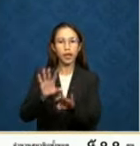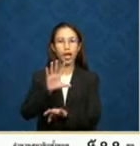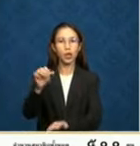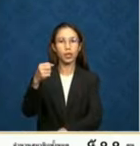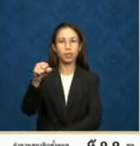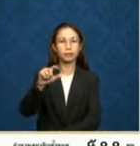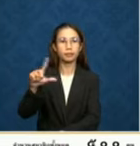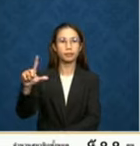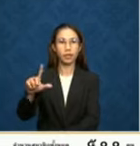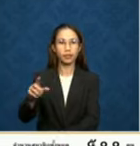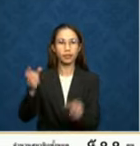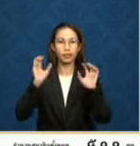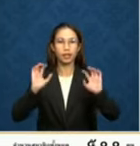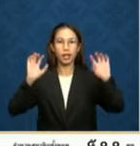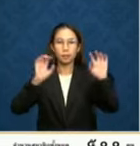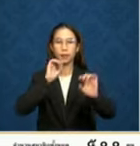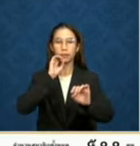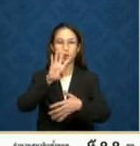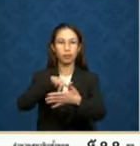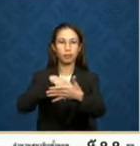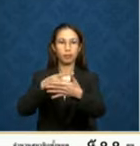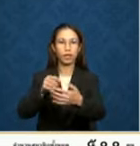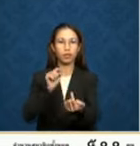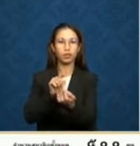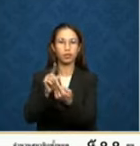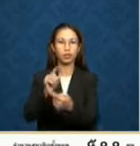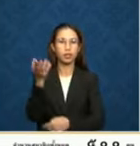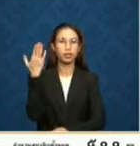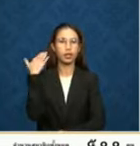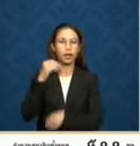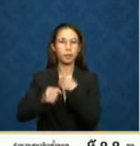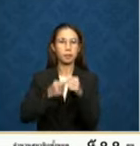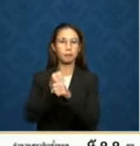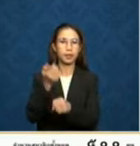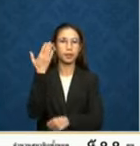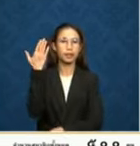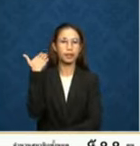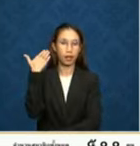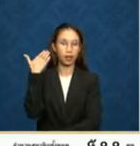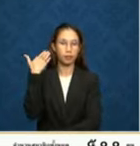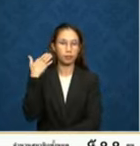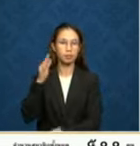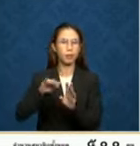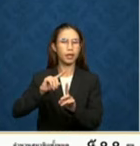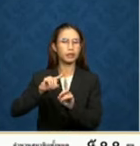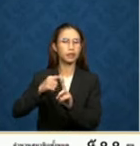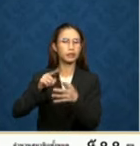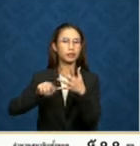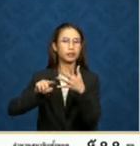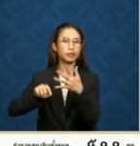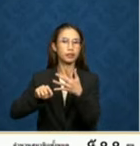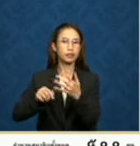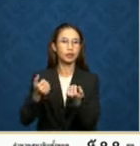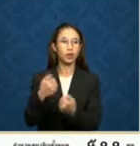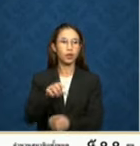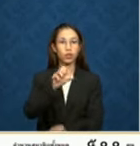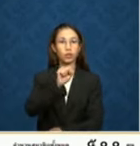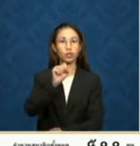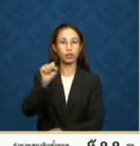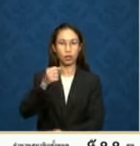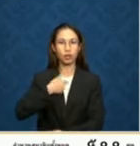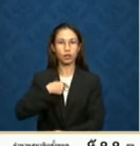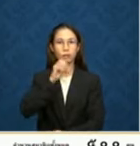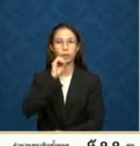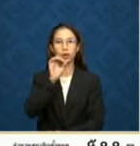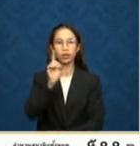ครั รัฐบาลได้ประกาษณโยบายGo Cloud First ไปเมอช่วงปล่ายปีทแล้วครั แตผมกตองย้ำอครั ส่ทสอสอเท่อแลคร พูดเอา